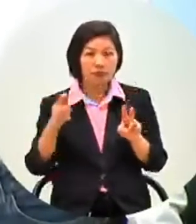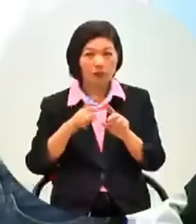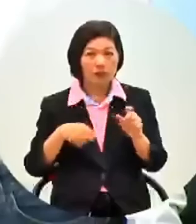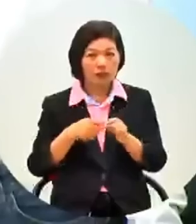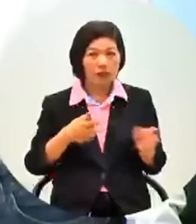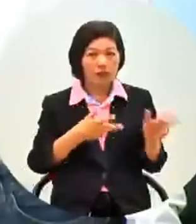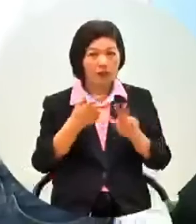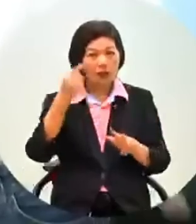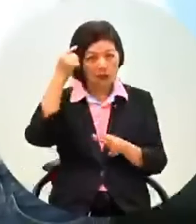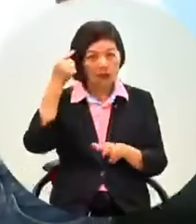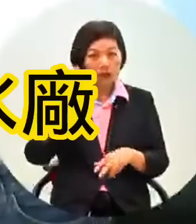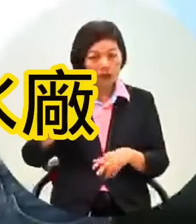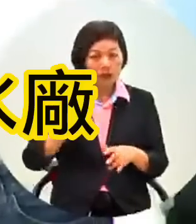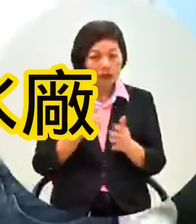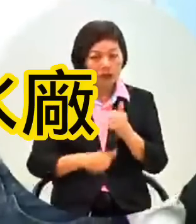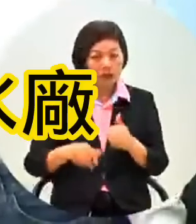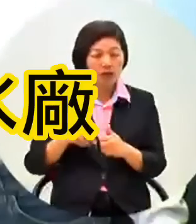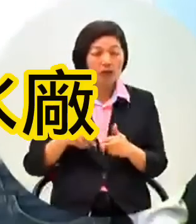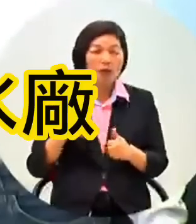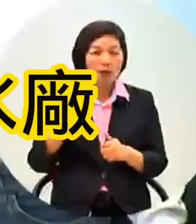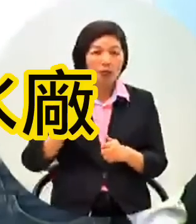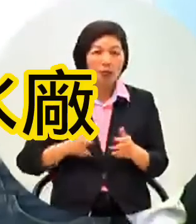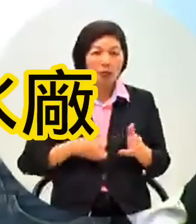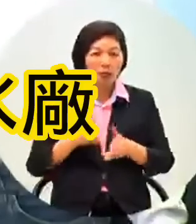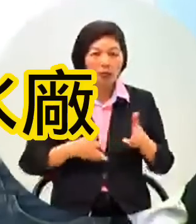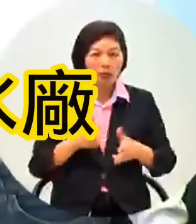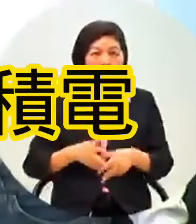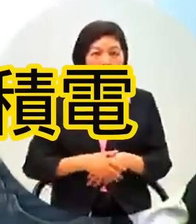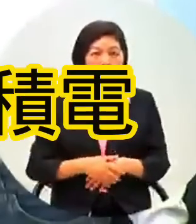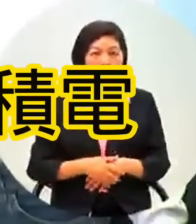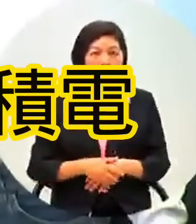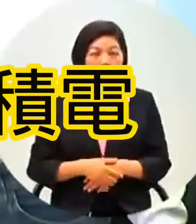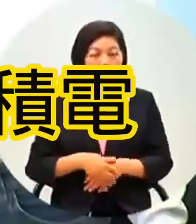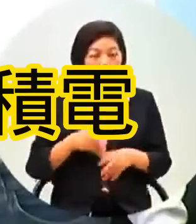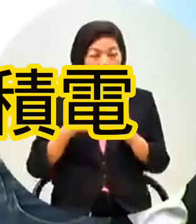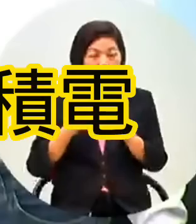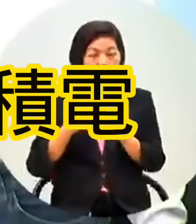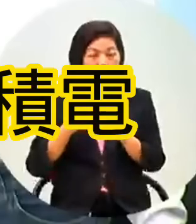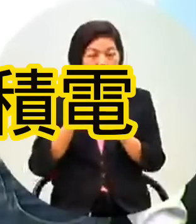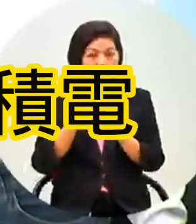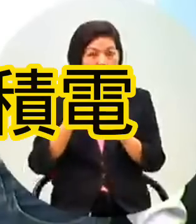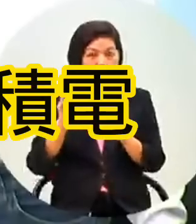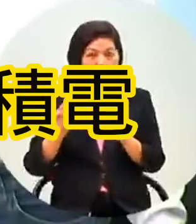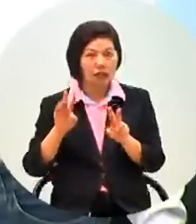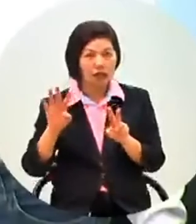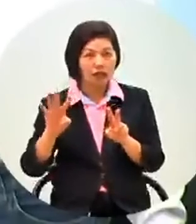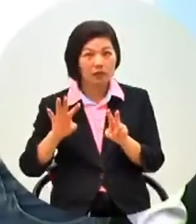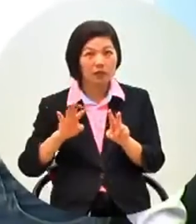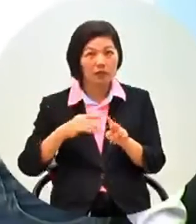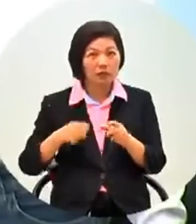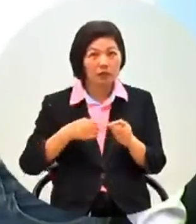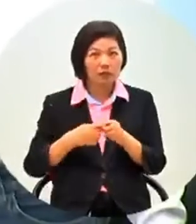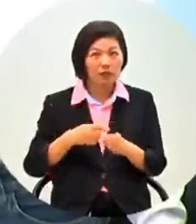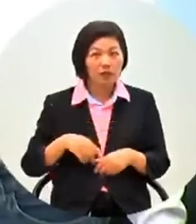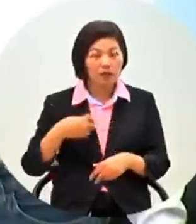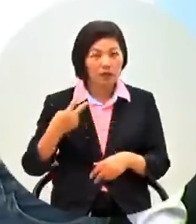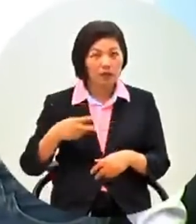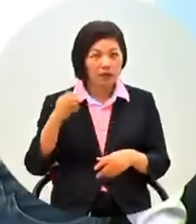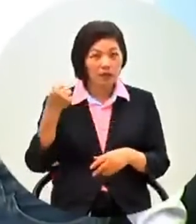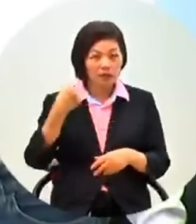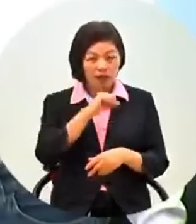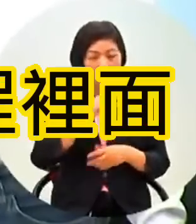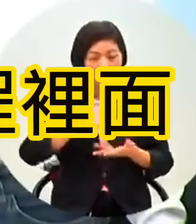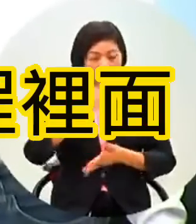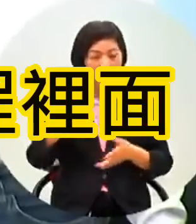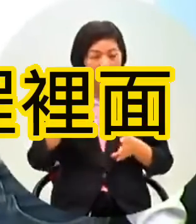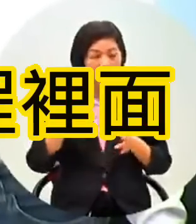头才会有再生水厂，2028年南子才会有再生水厂。请问2024年就要营运的台积电再生水从哪里来？ 那一开